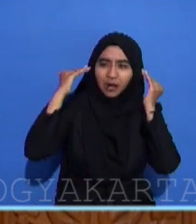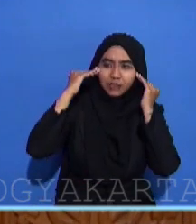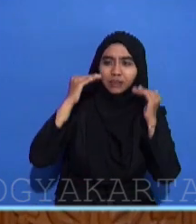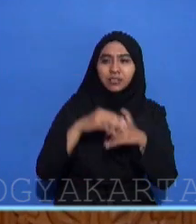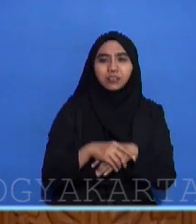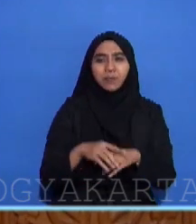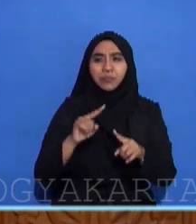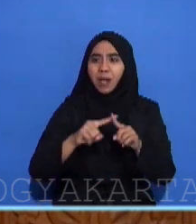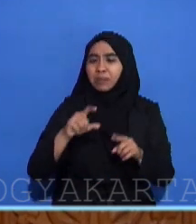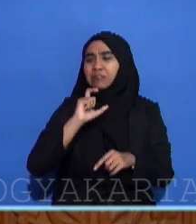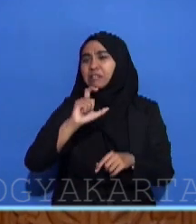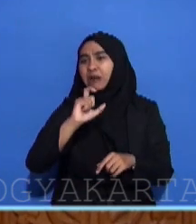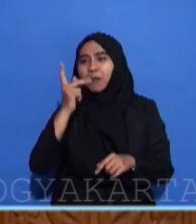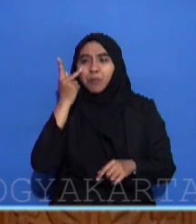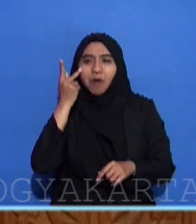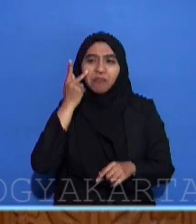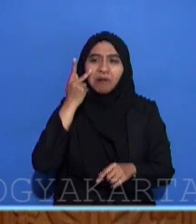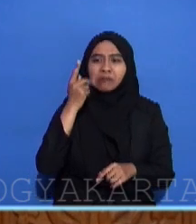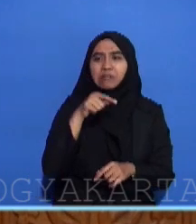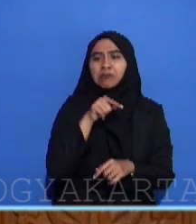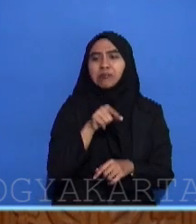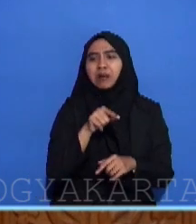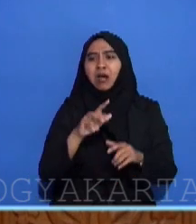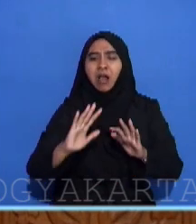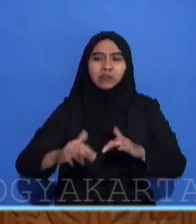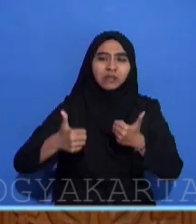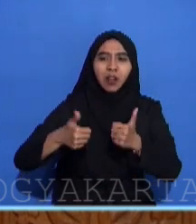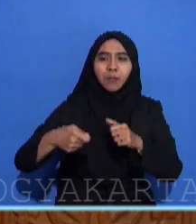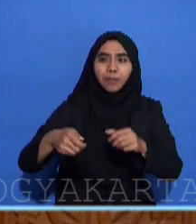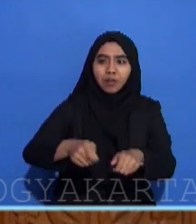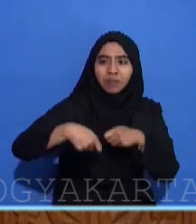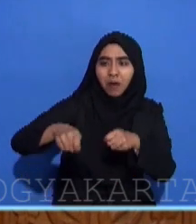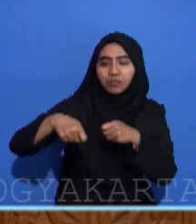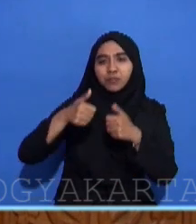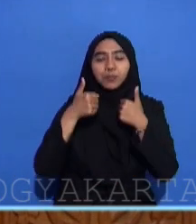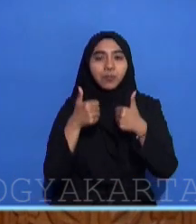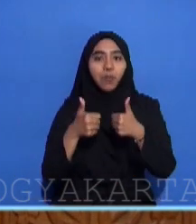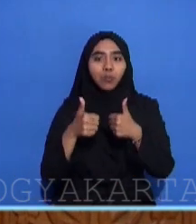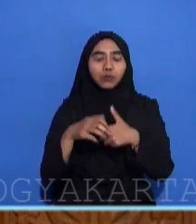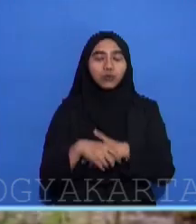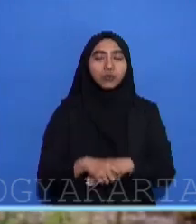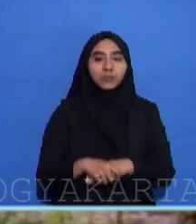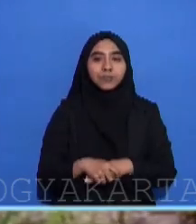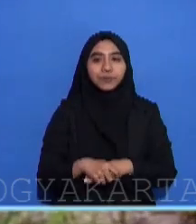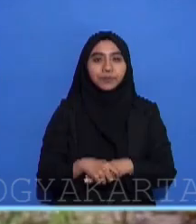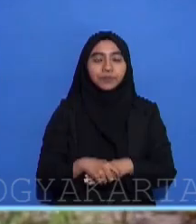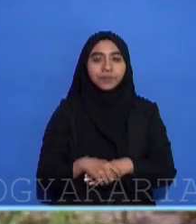nanging Kandi corong rimad ingkang leres usananepun hasil panen say lukisan ketipun Gayo